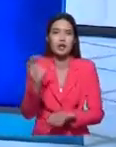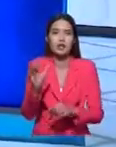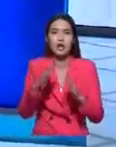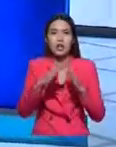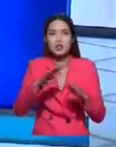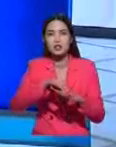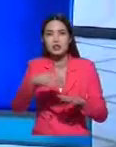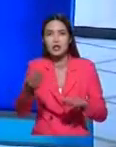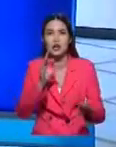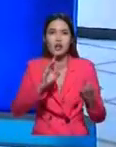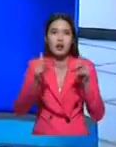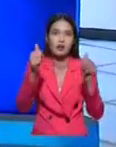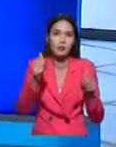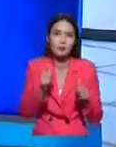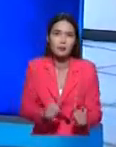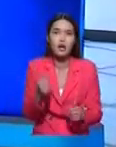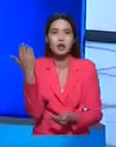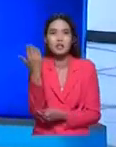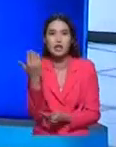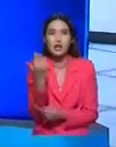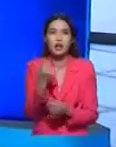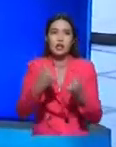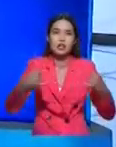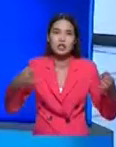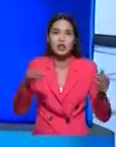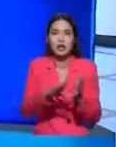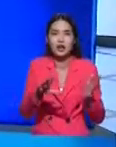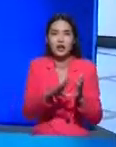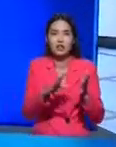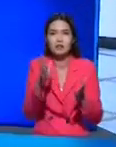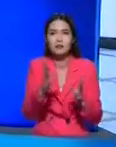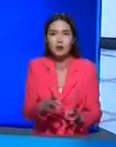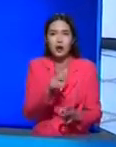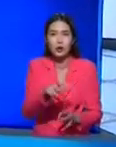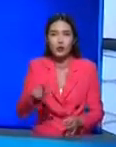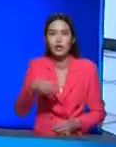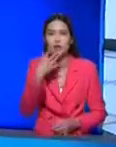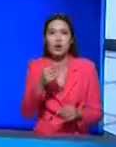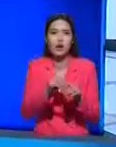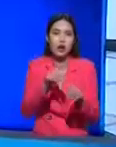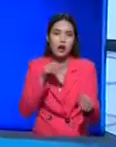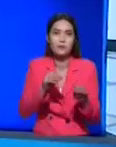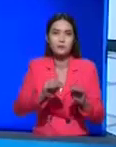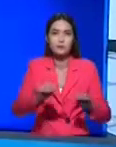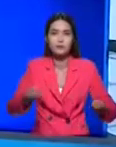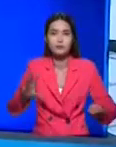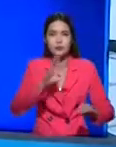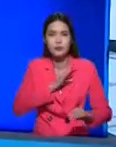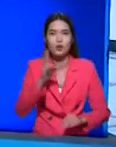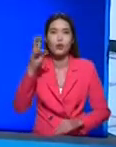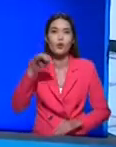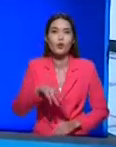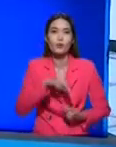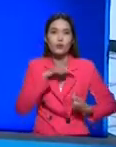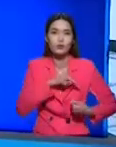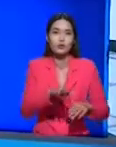домов, рекламные баннеры, валил деревья и обрывал линии электропередач. Пострадали люди, не говоря об автомобилях, припаркованных во дворах.